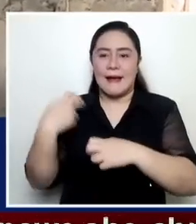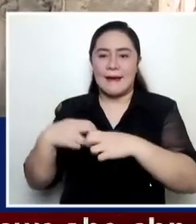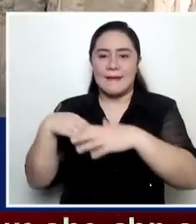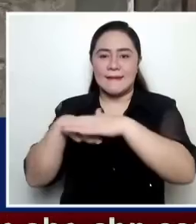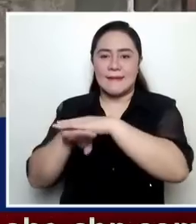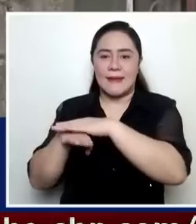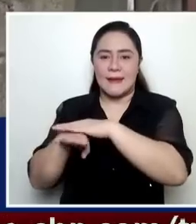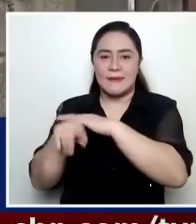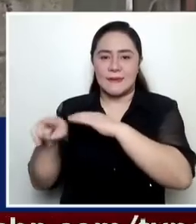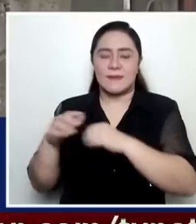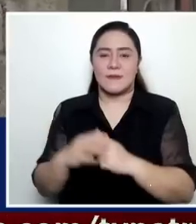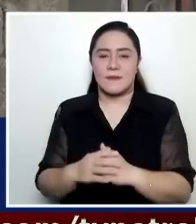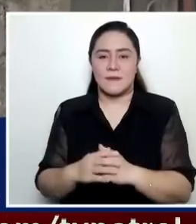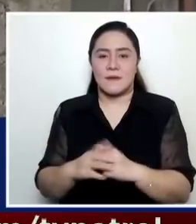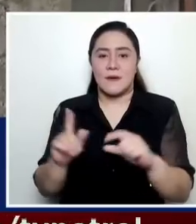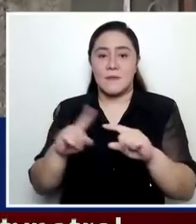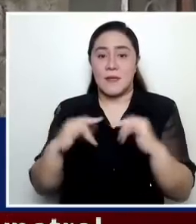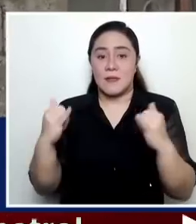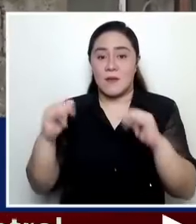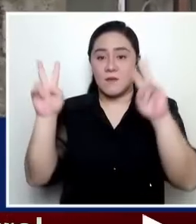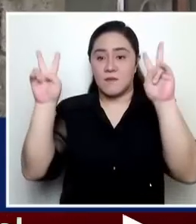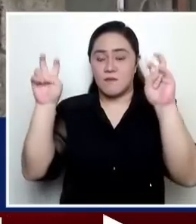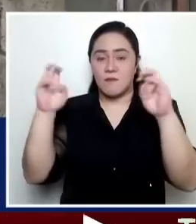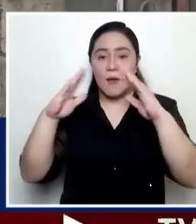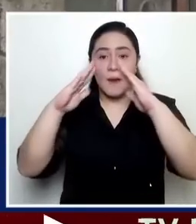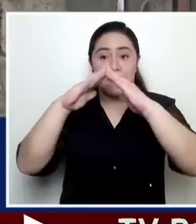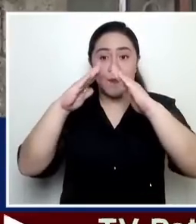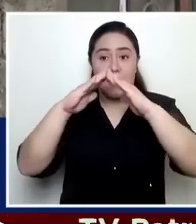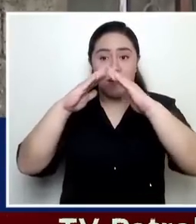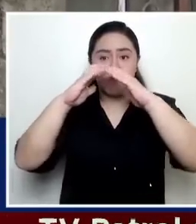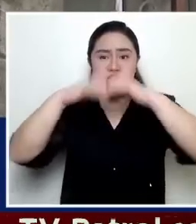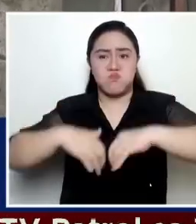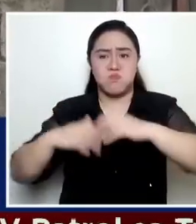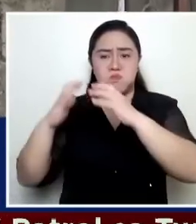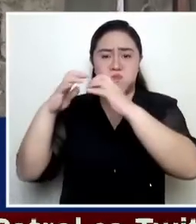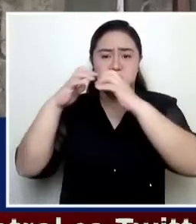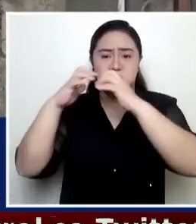nasiraan ng bahay, sa pagkakaintindi ko sa pahayag ni